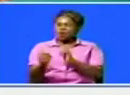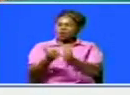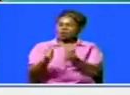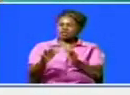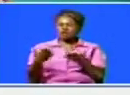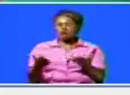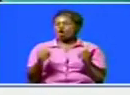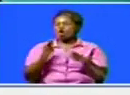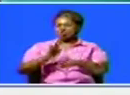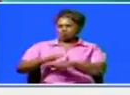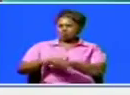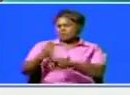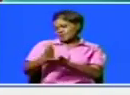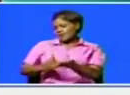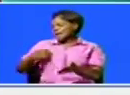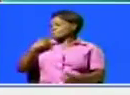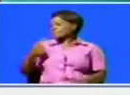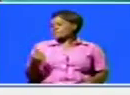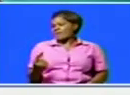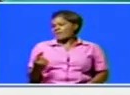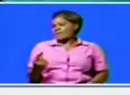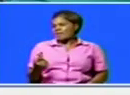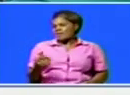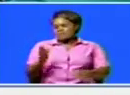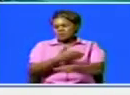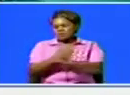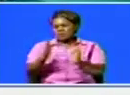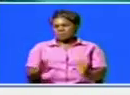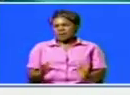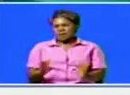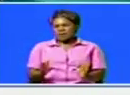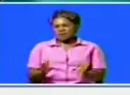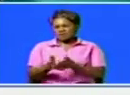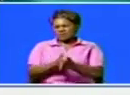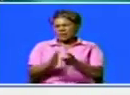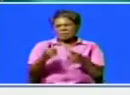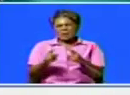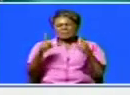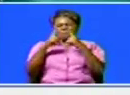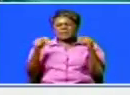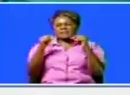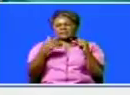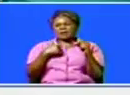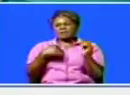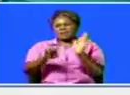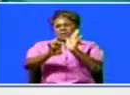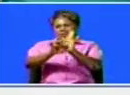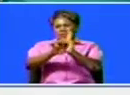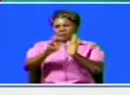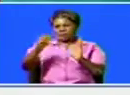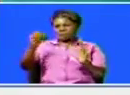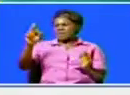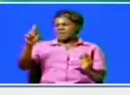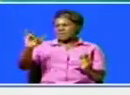uko sawa? Kwa sababu kuna wale ambao wanasema wanamuziki wa sasa wanaimba tu nyimbo za kusisimua lakini hazina ujumbe. Mfano huu wimbo wa Merimela una